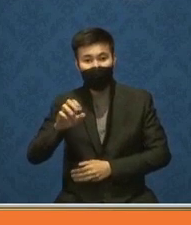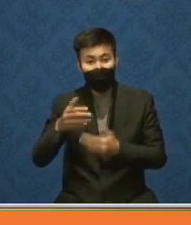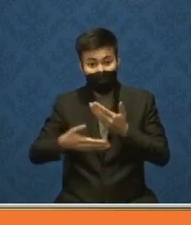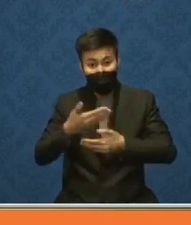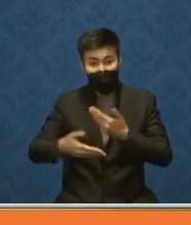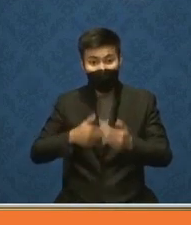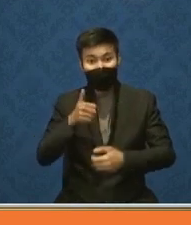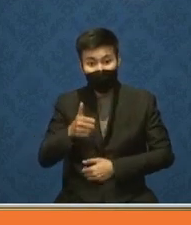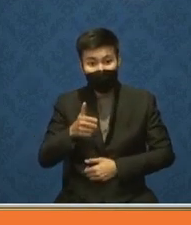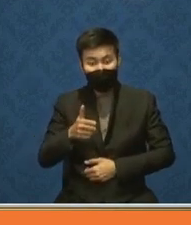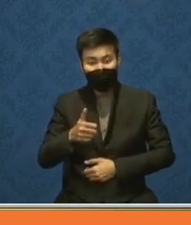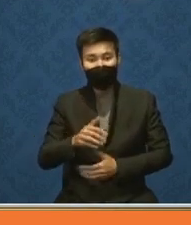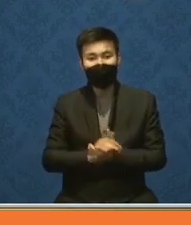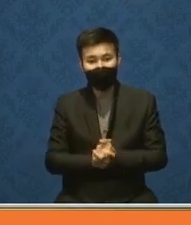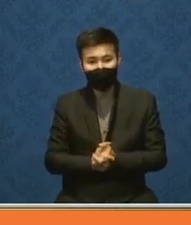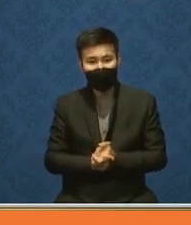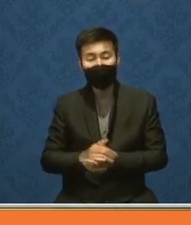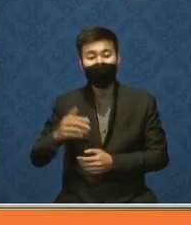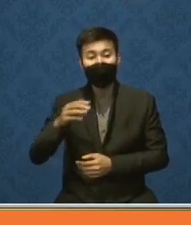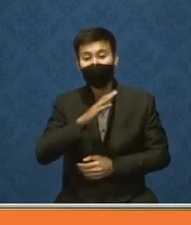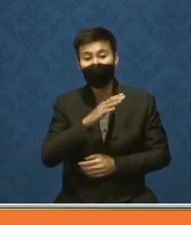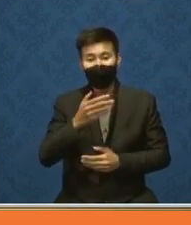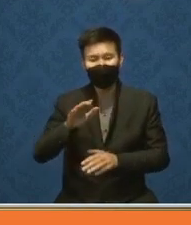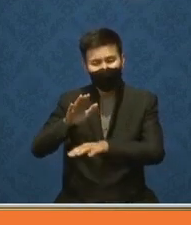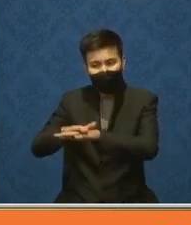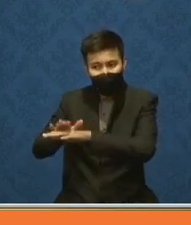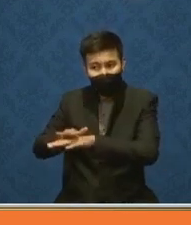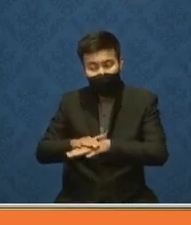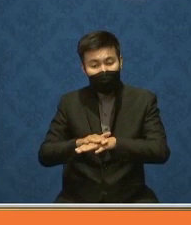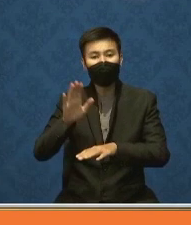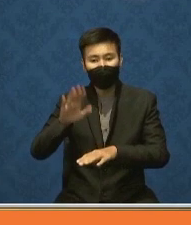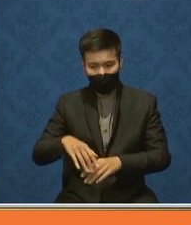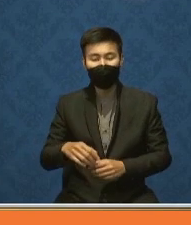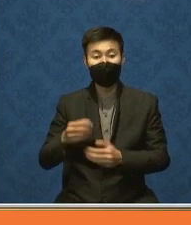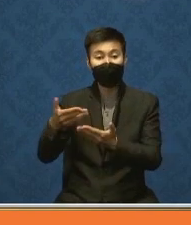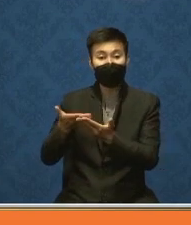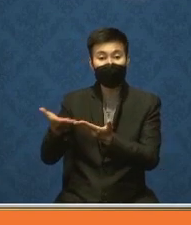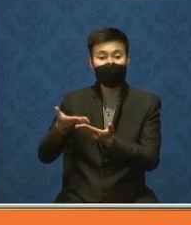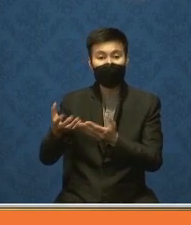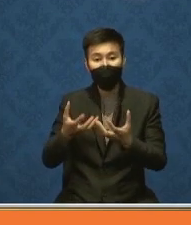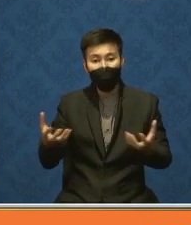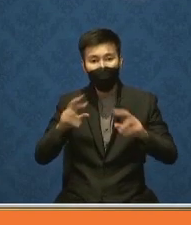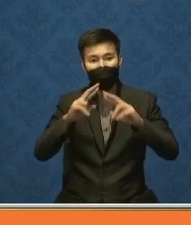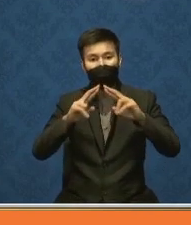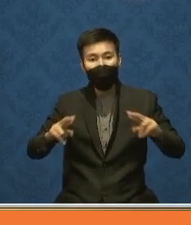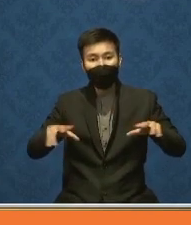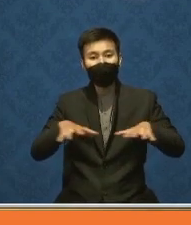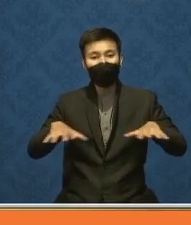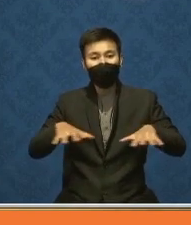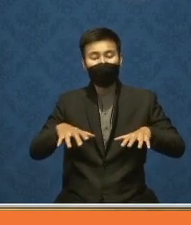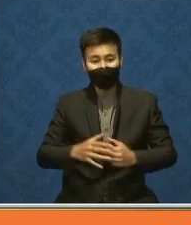จูงใจให้ผู้บริโภคหันมาซื้อจากร้านโชว์หวยมากกว่าห้างร้านของกลุ่มทุนใหญ่ครับเพราะไปลุ้นรวยพรุ่งนี้ได้นี่คือตัวอย่างง่